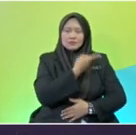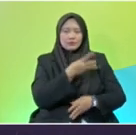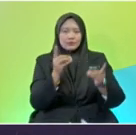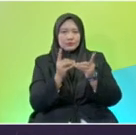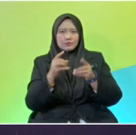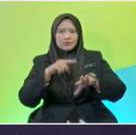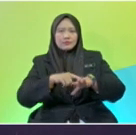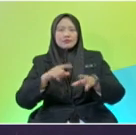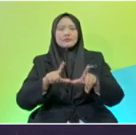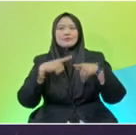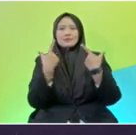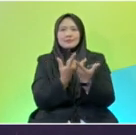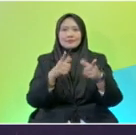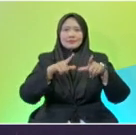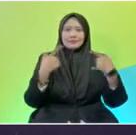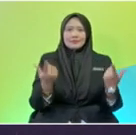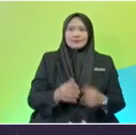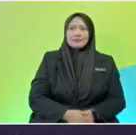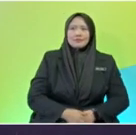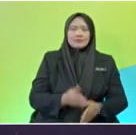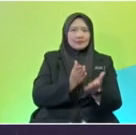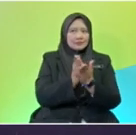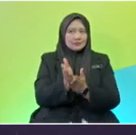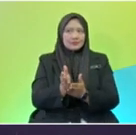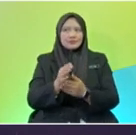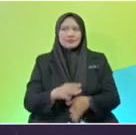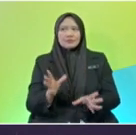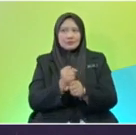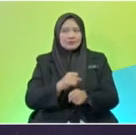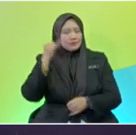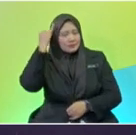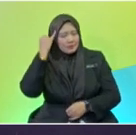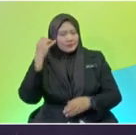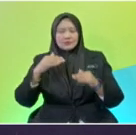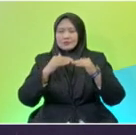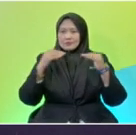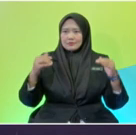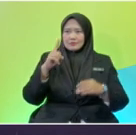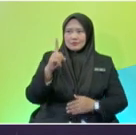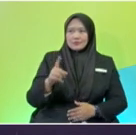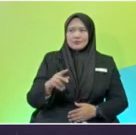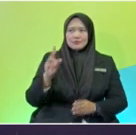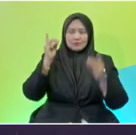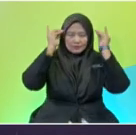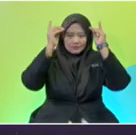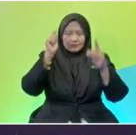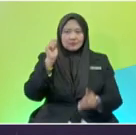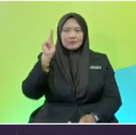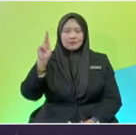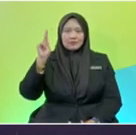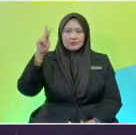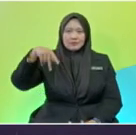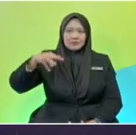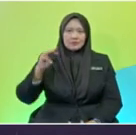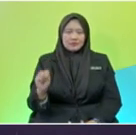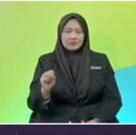Cikgu Insyaallah jadi Mama di rumah teruskan menimba ilmu hanya di slot tahap satu titik-titik Assalamualaikum